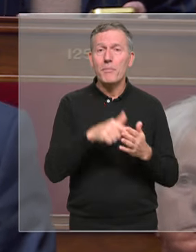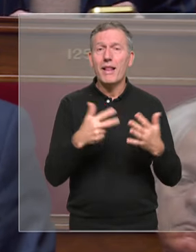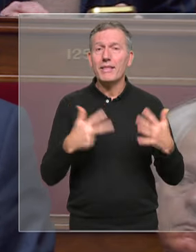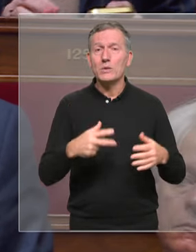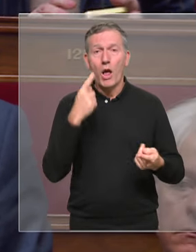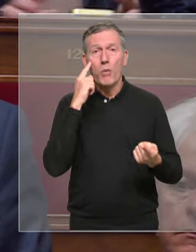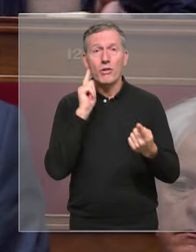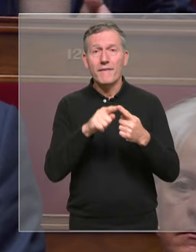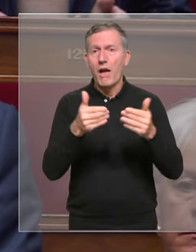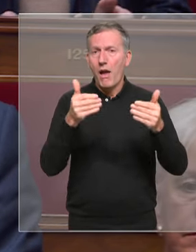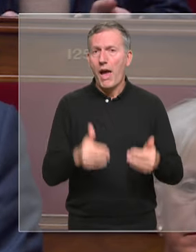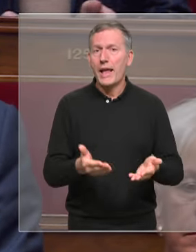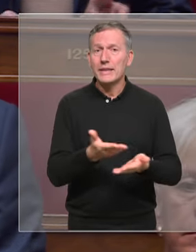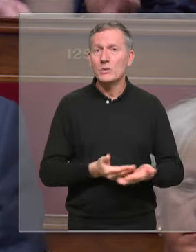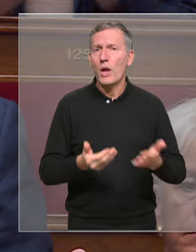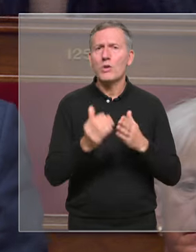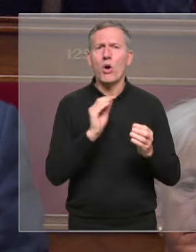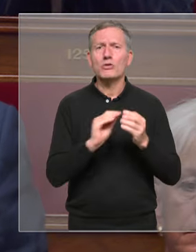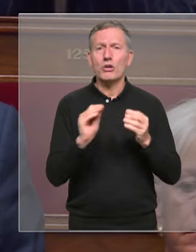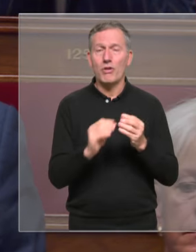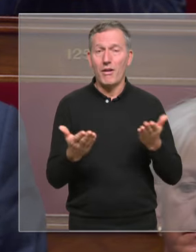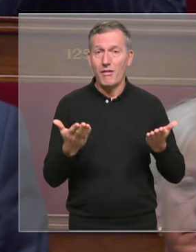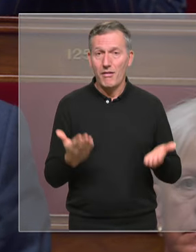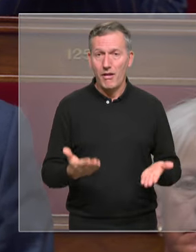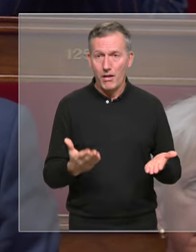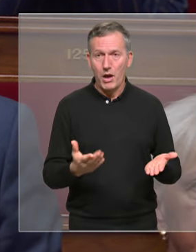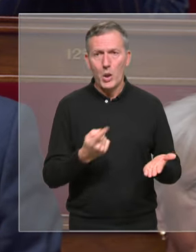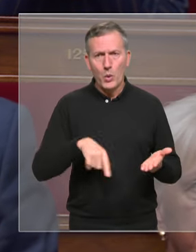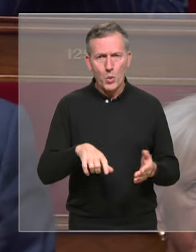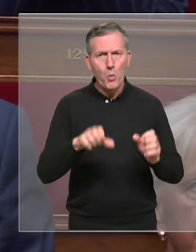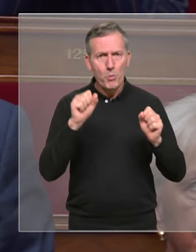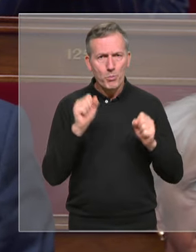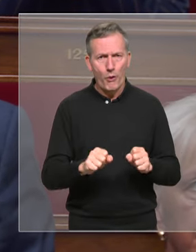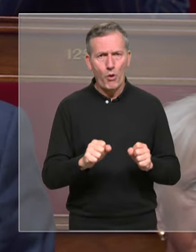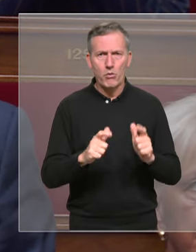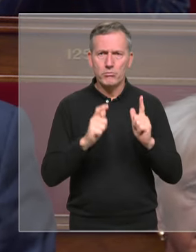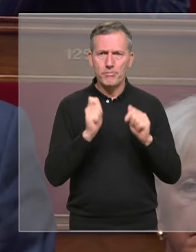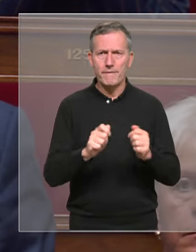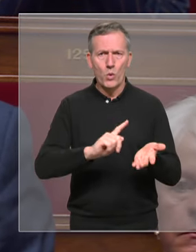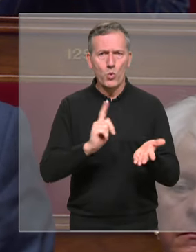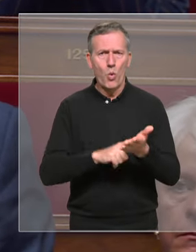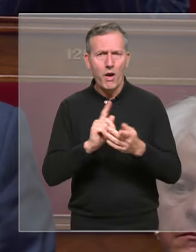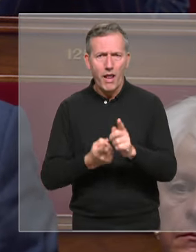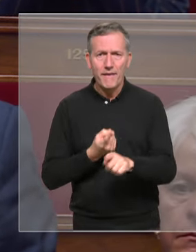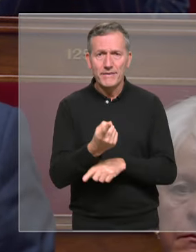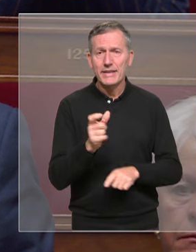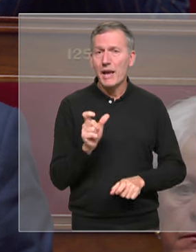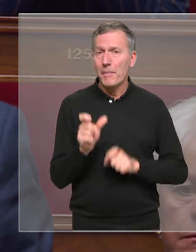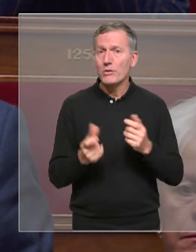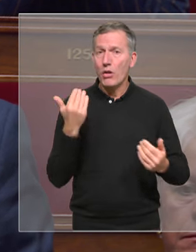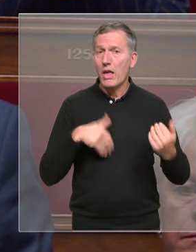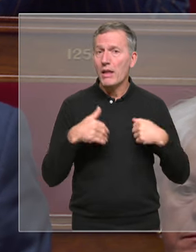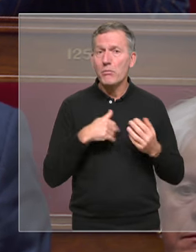fin à ces situations ubuesques. Désormais, nous pouvons et devons attribuer les droits à vie aux personnes dont l'handicap n'est